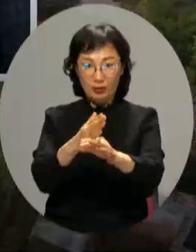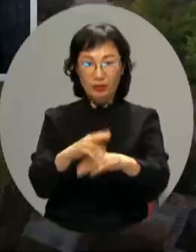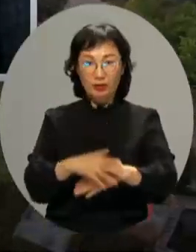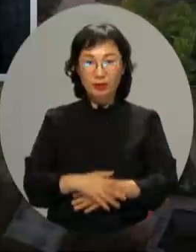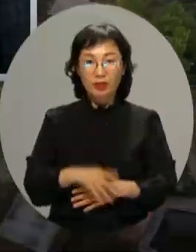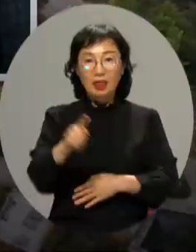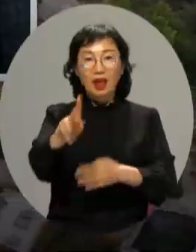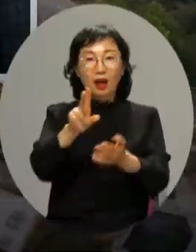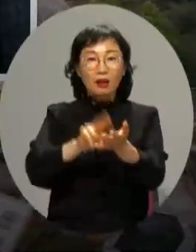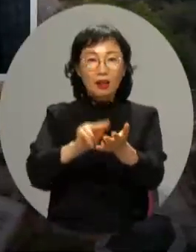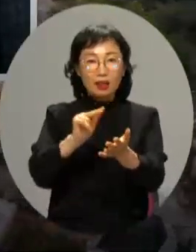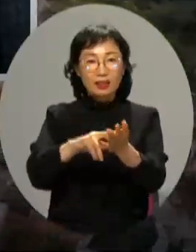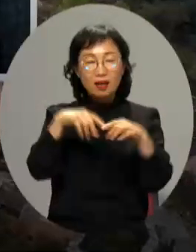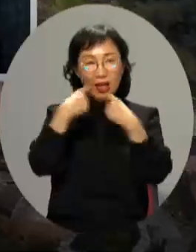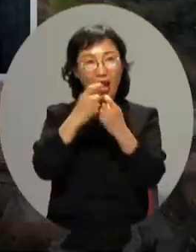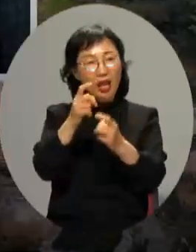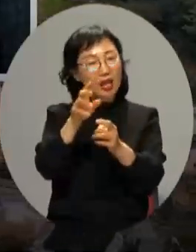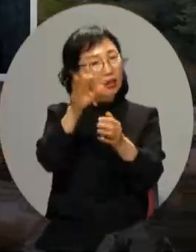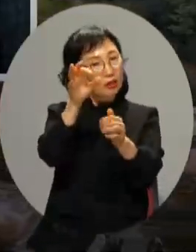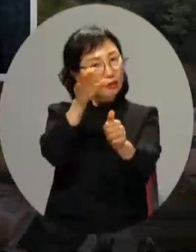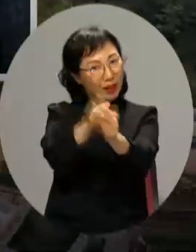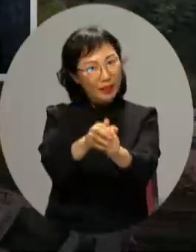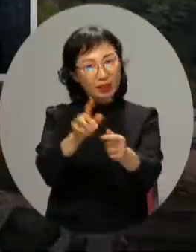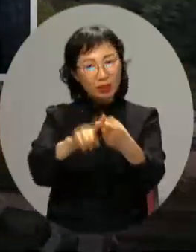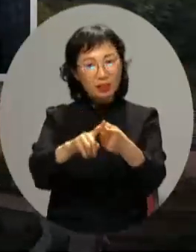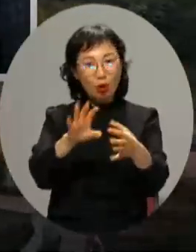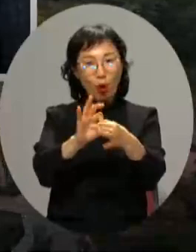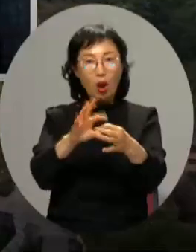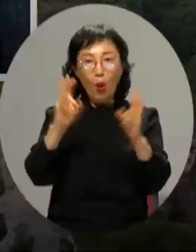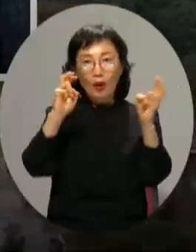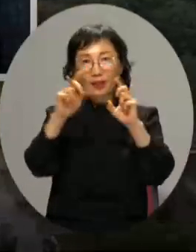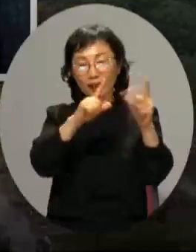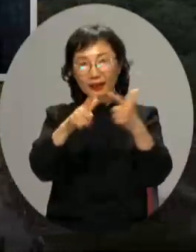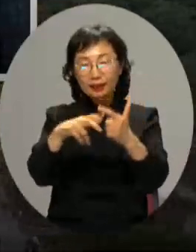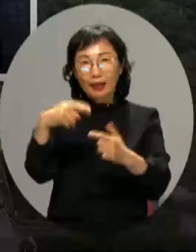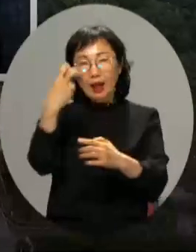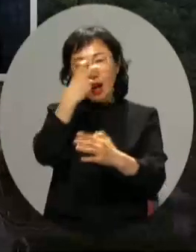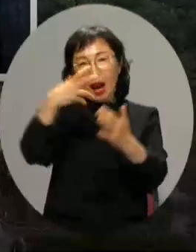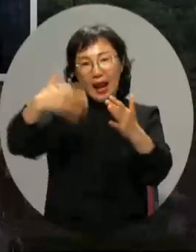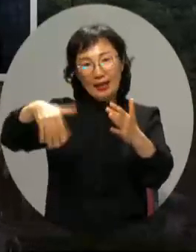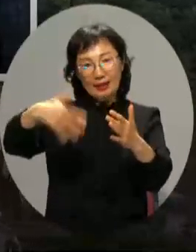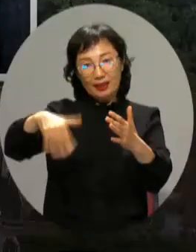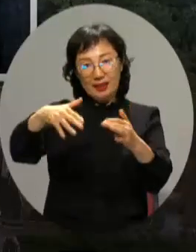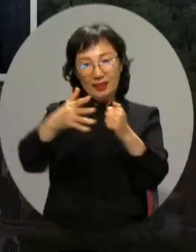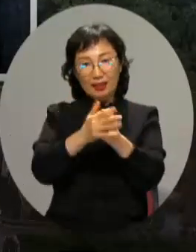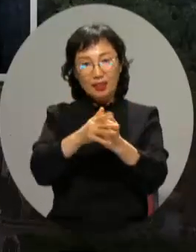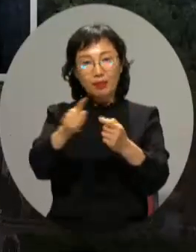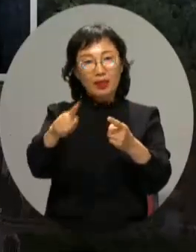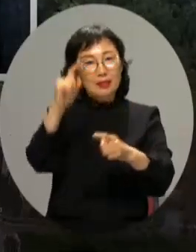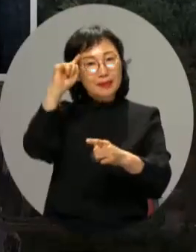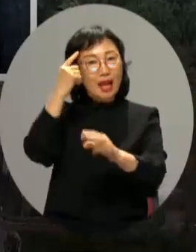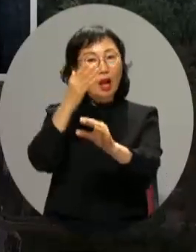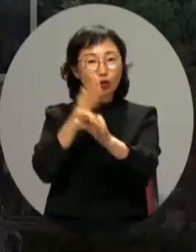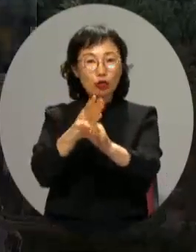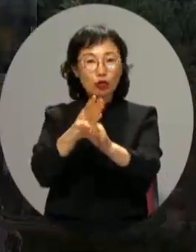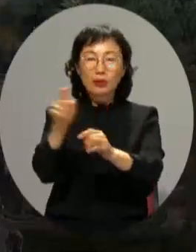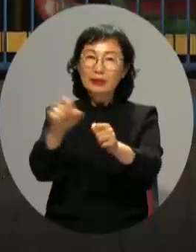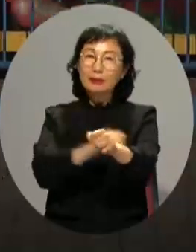인자 유치도 제가 아직 그 어떤 관련된 업체를 제가 컨택한 것은 없고요. 근데 구상 단계이기 때문에 특히